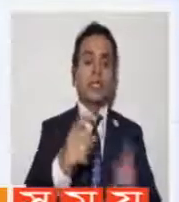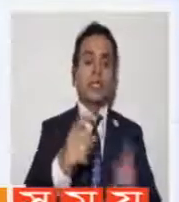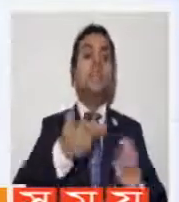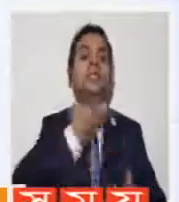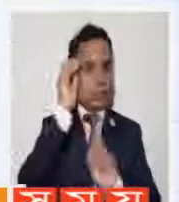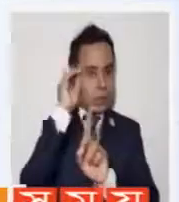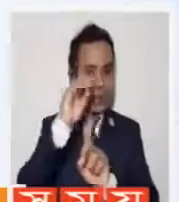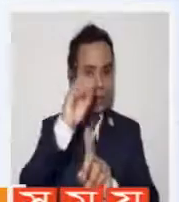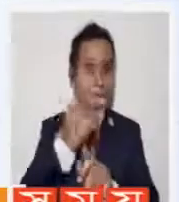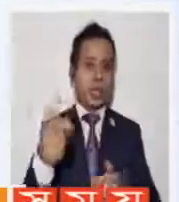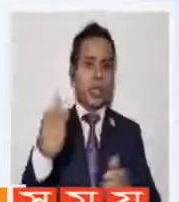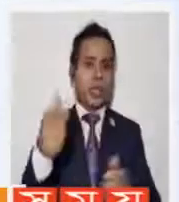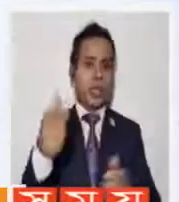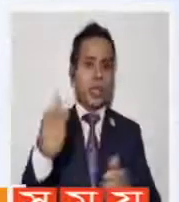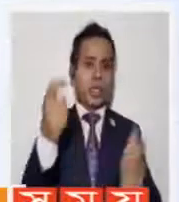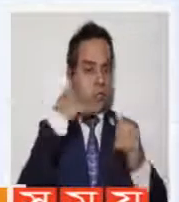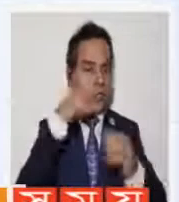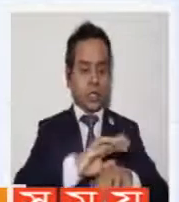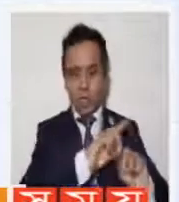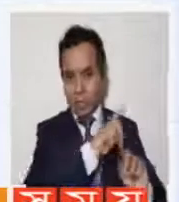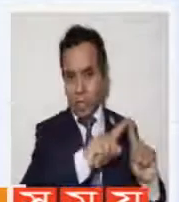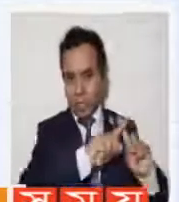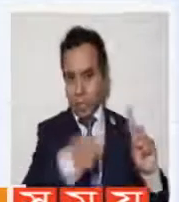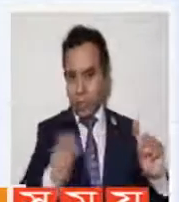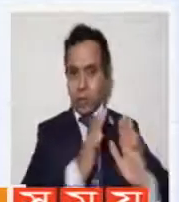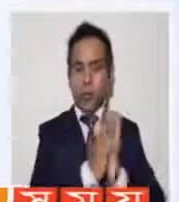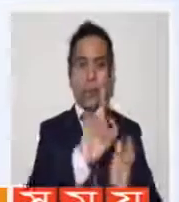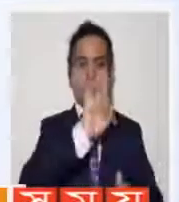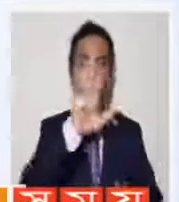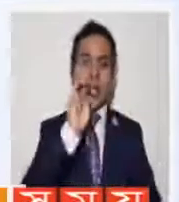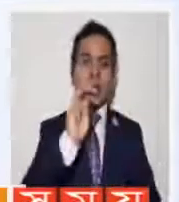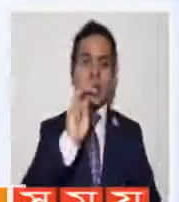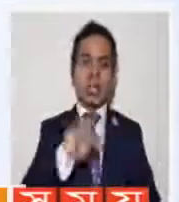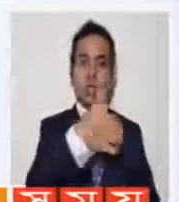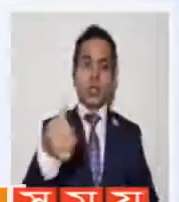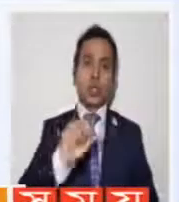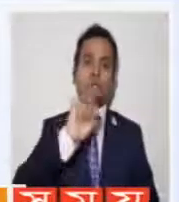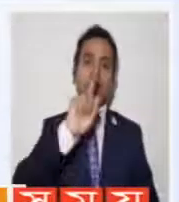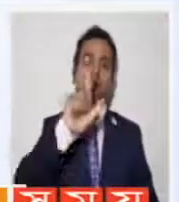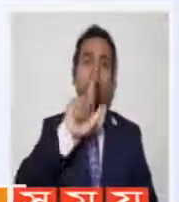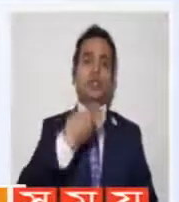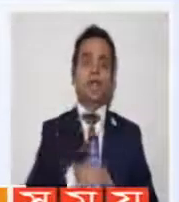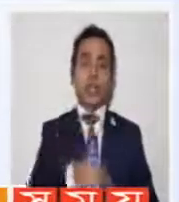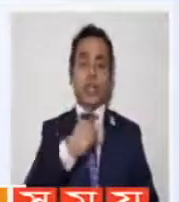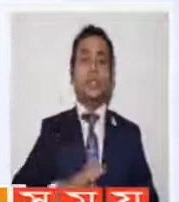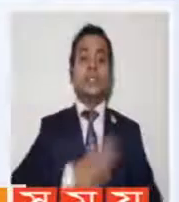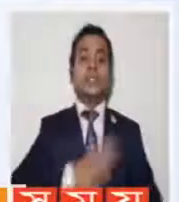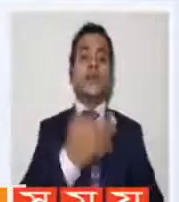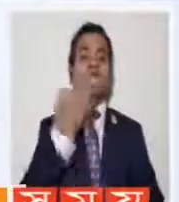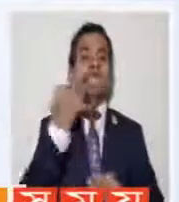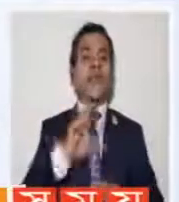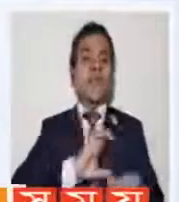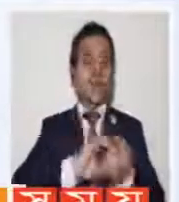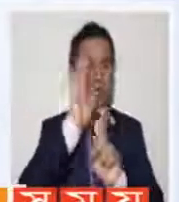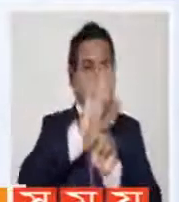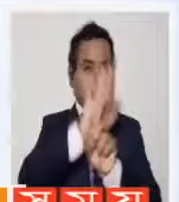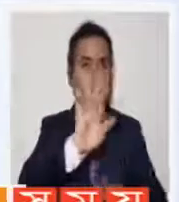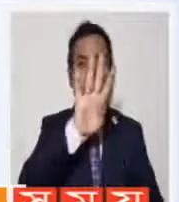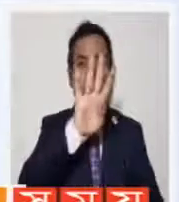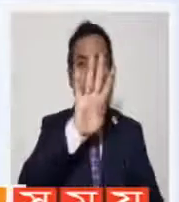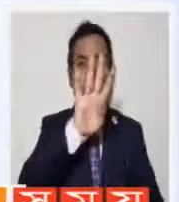প্রশিক্ষণ নিয়েছেন আরও ডাক্তার এবং চিকিৎসক আমাদের বেড়েছে ৭জন এবং এ পর্যন্ত প্রশিক্ষণপ্রাপ্ত